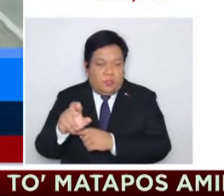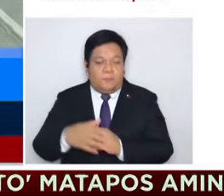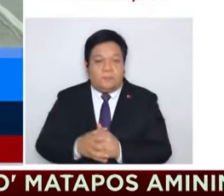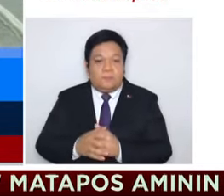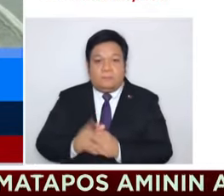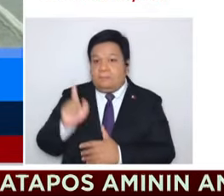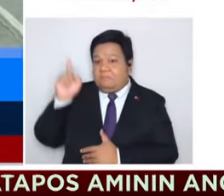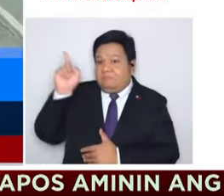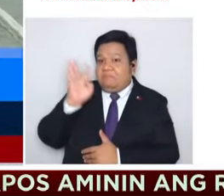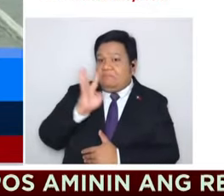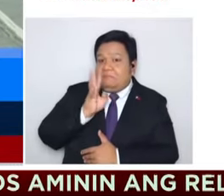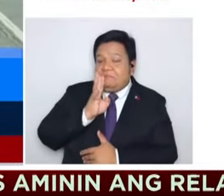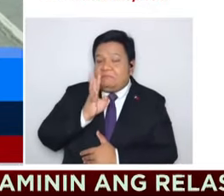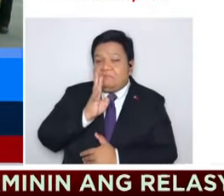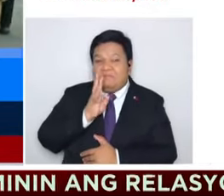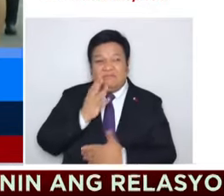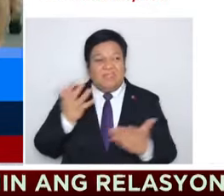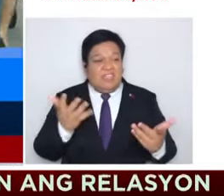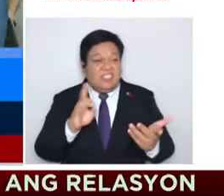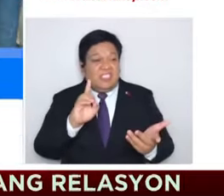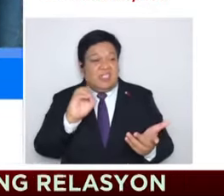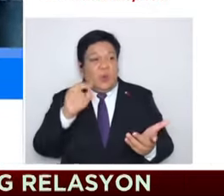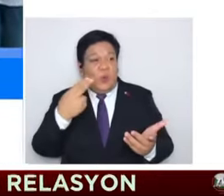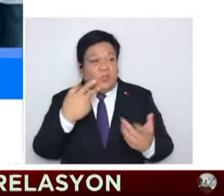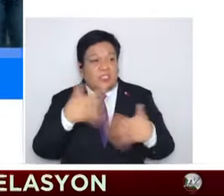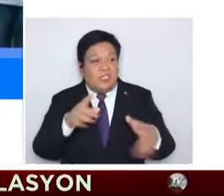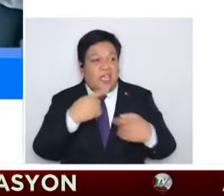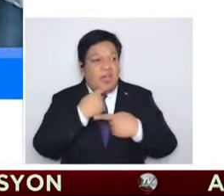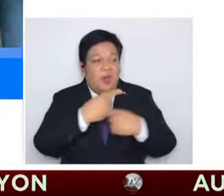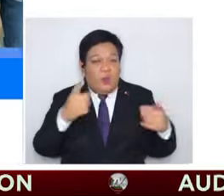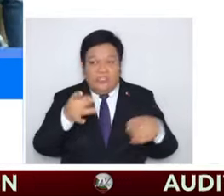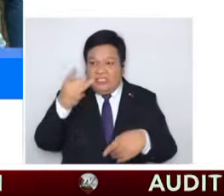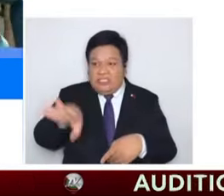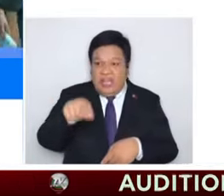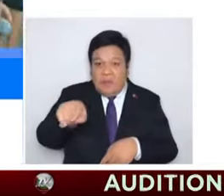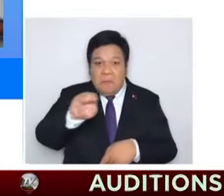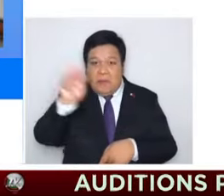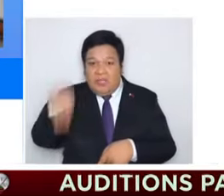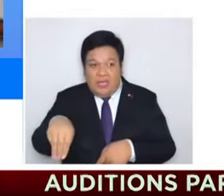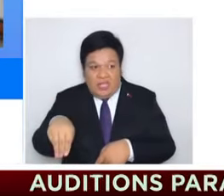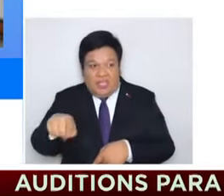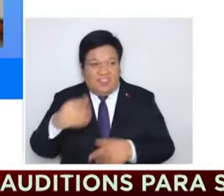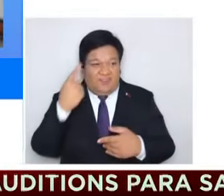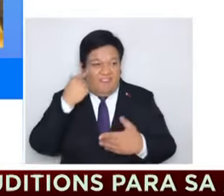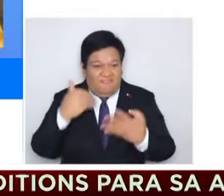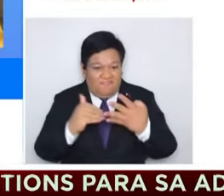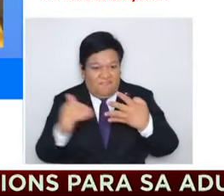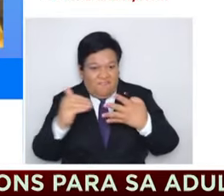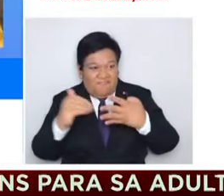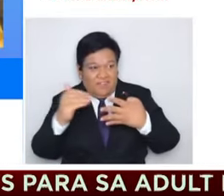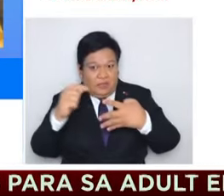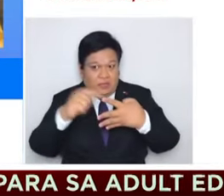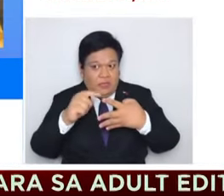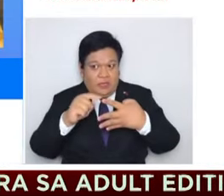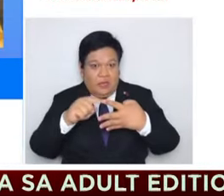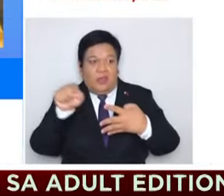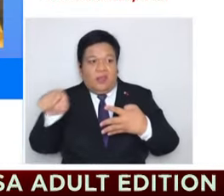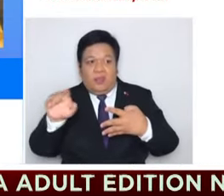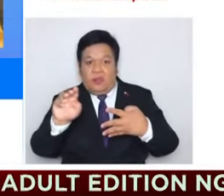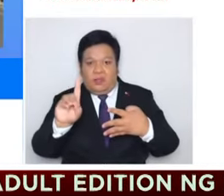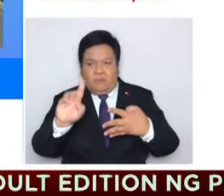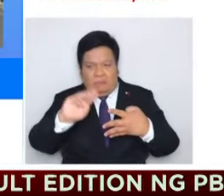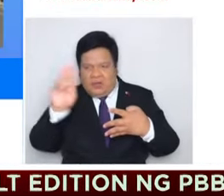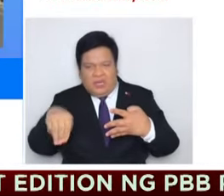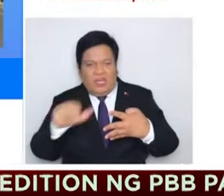ganun nga, na ang Manila lang daw ang hindi alert level 4. Yun ang sinabi kanina ng DOH. Yung tatlong letter C po sa mga nakikinig ay